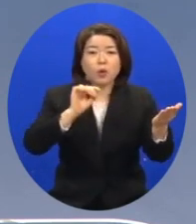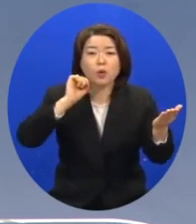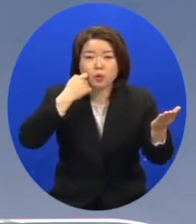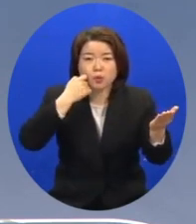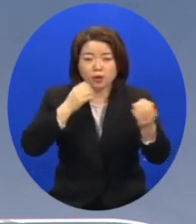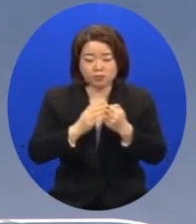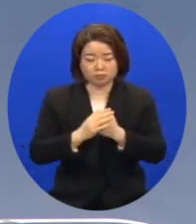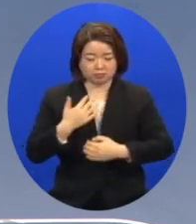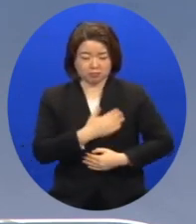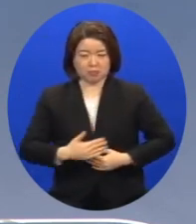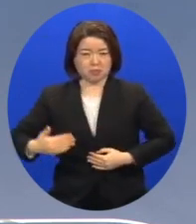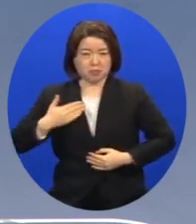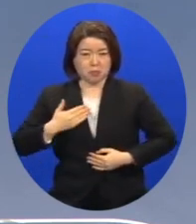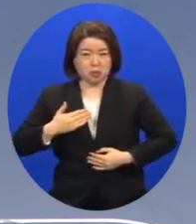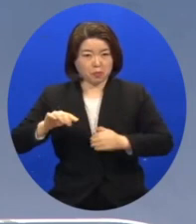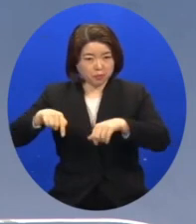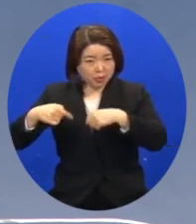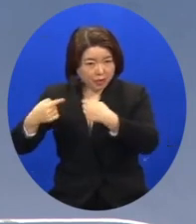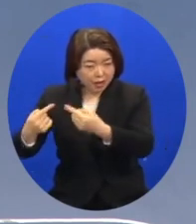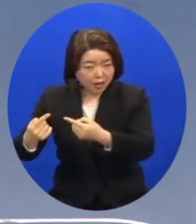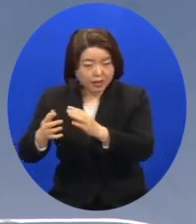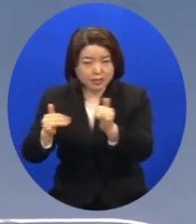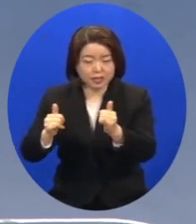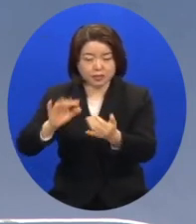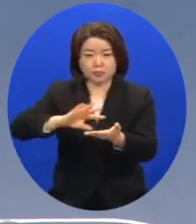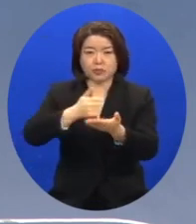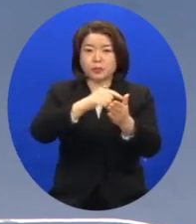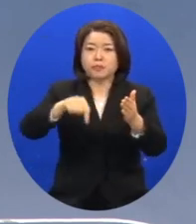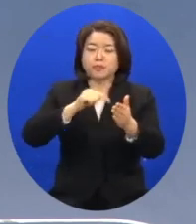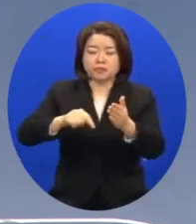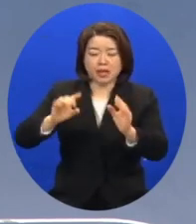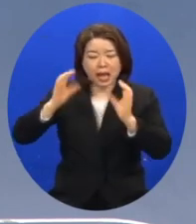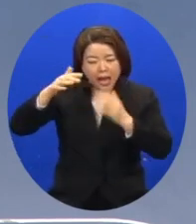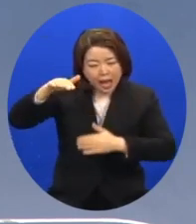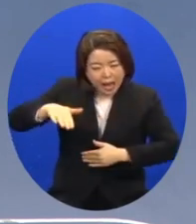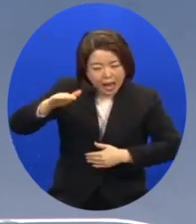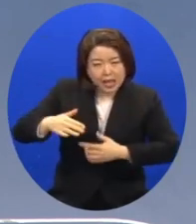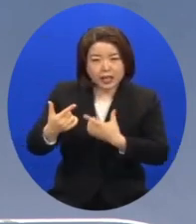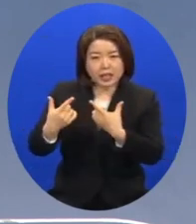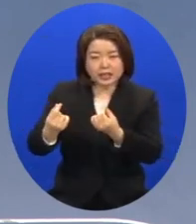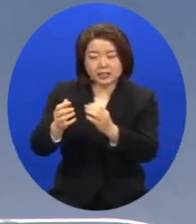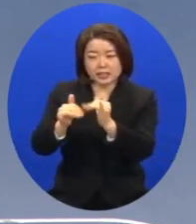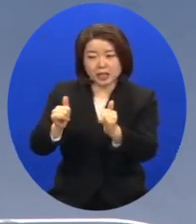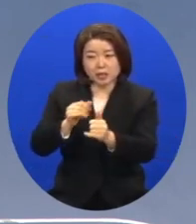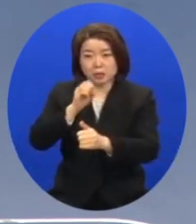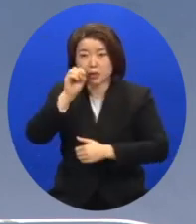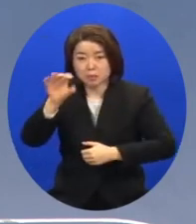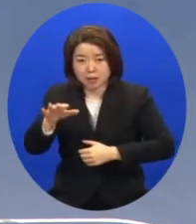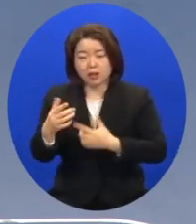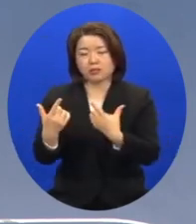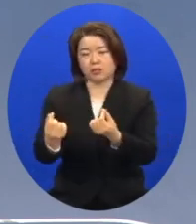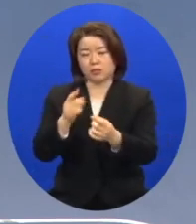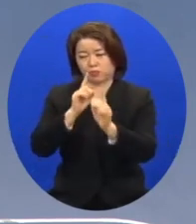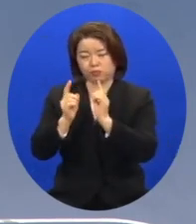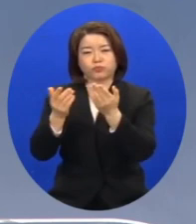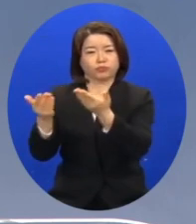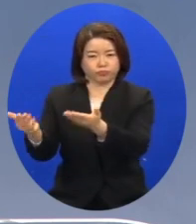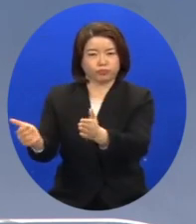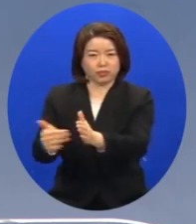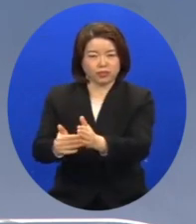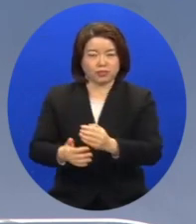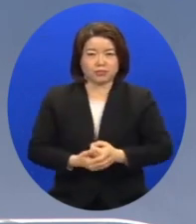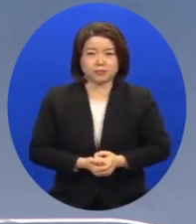속한 사람 곧 그리스도 안에서 어린 아이 같은 사람에게 말하듯이 하였습니다 여러분은 어떤 사람이